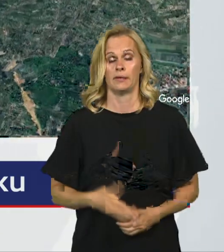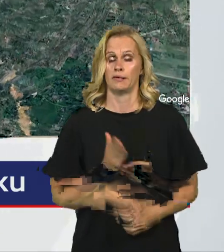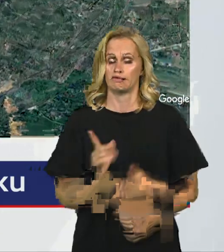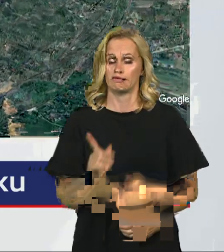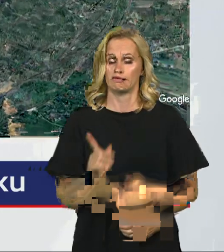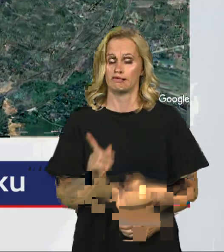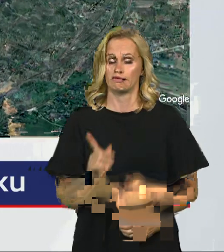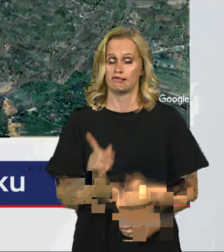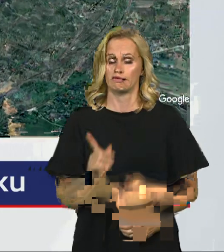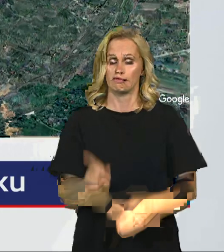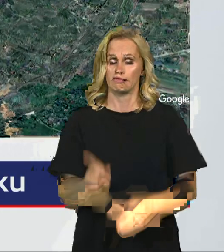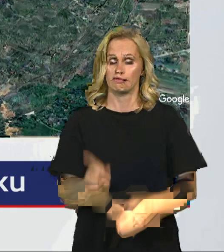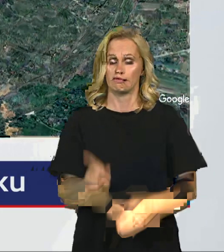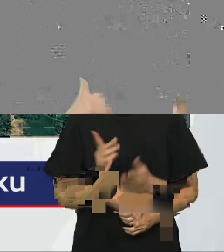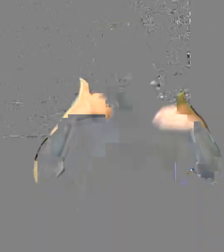dlouho...